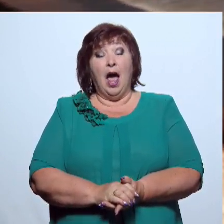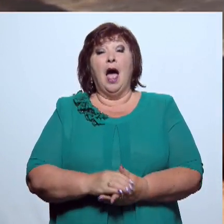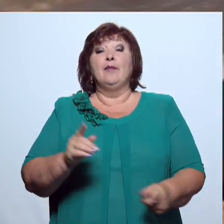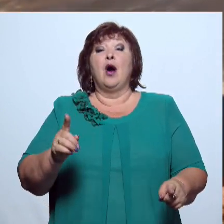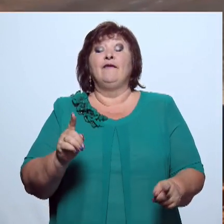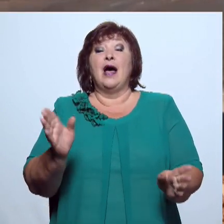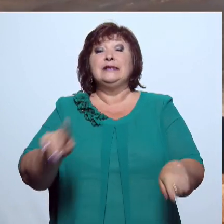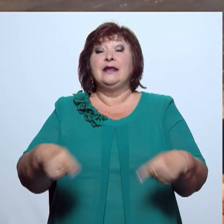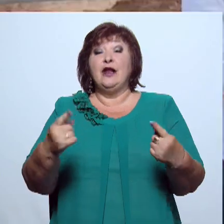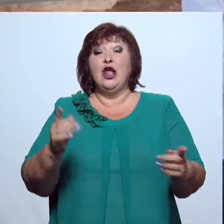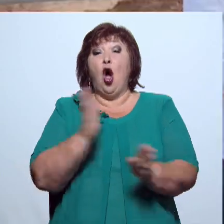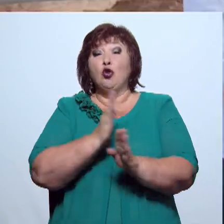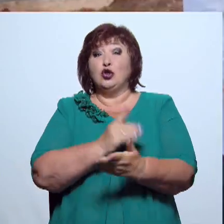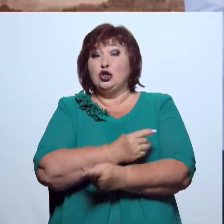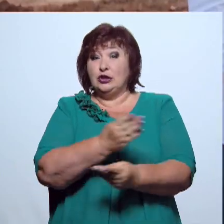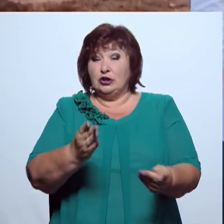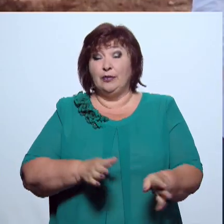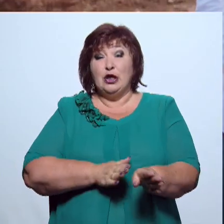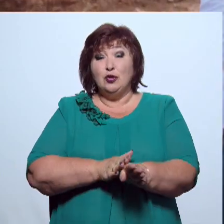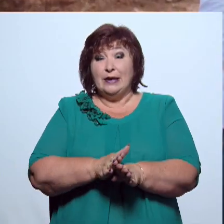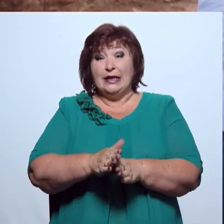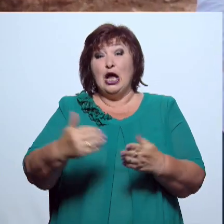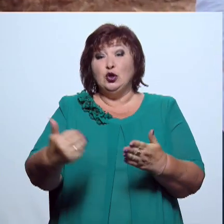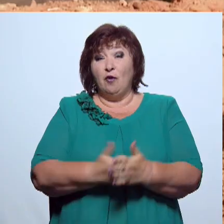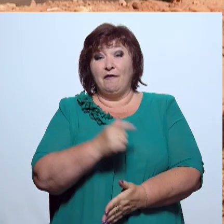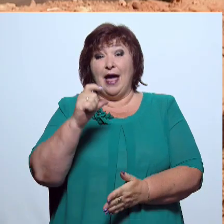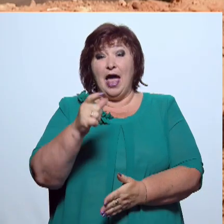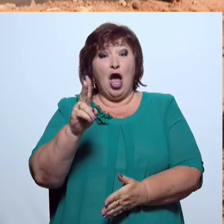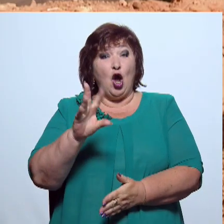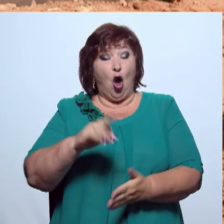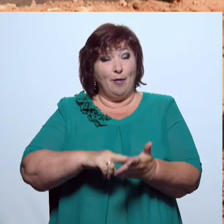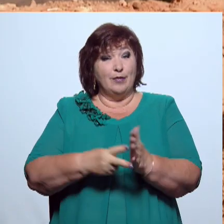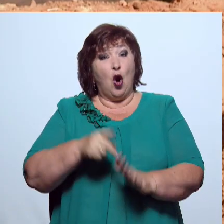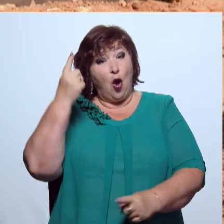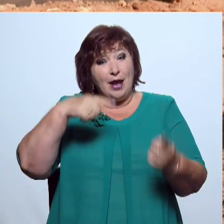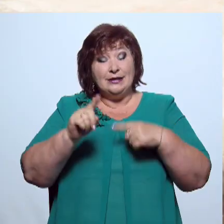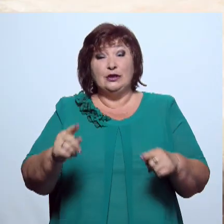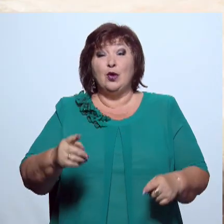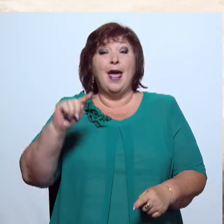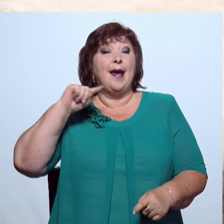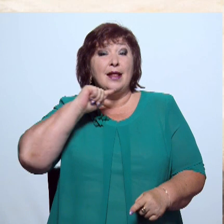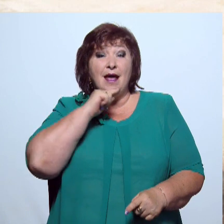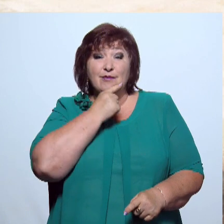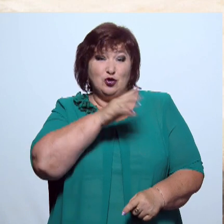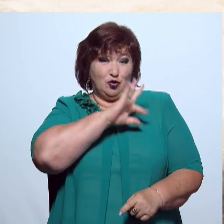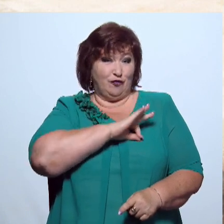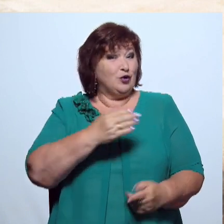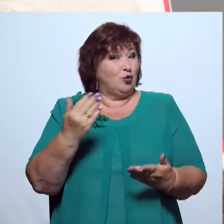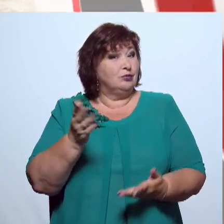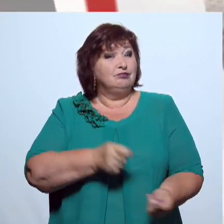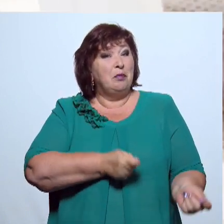Оздоровление окружающей среды в Ижевске приступили к реализации нового экопроекта. Какую экономическую выгоду он принесет?